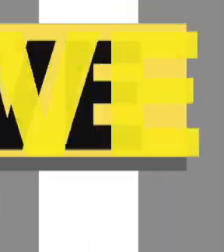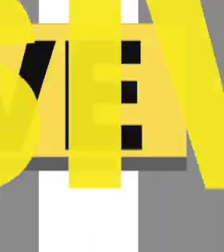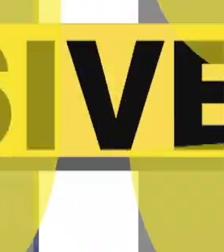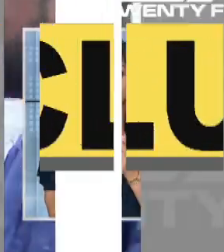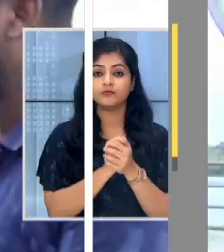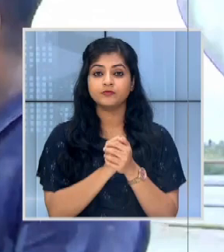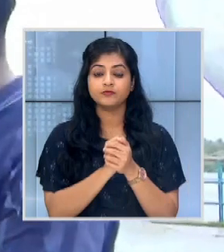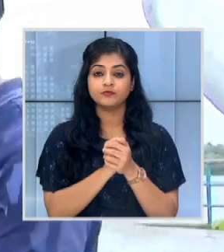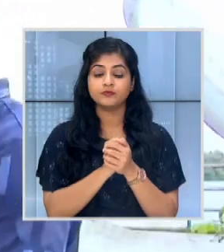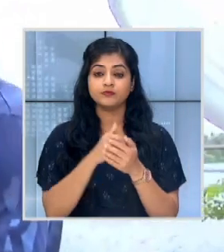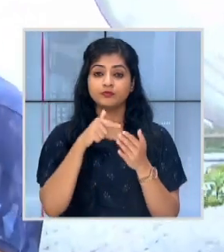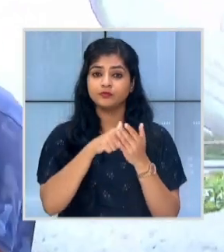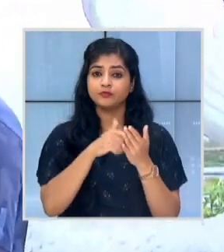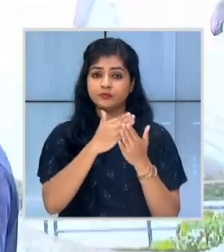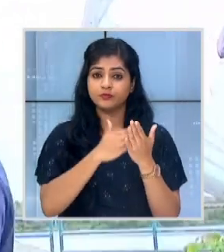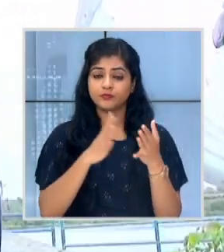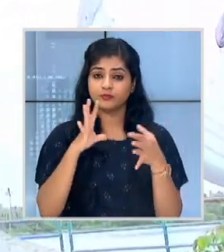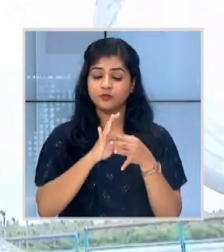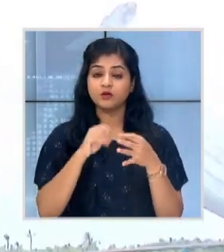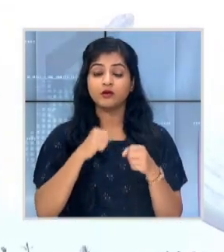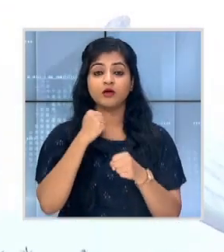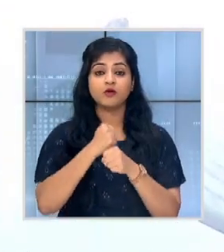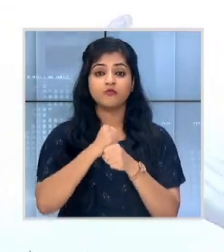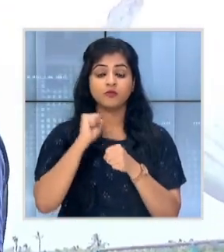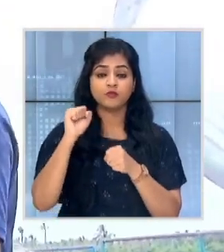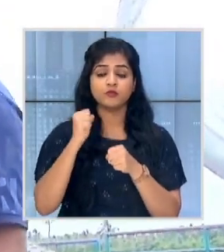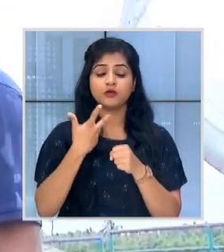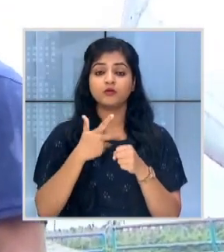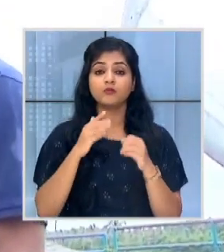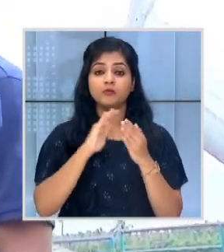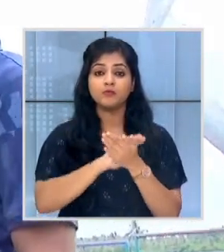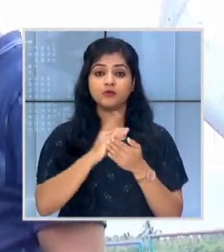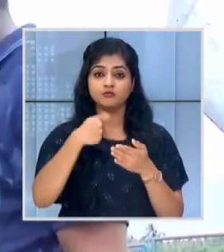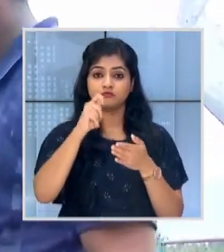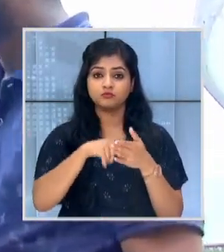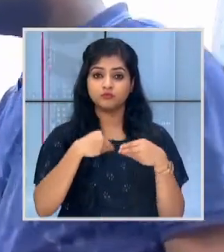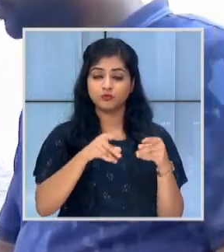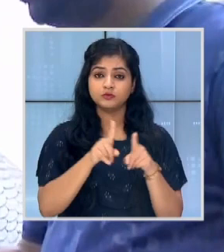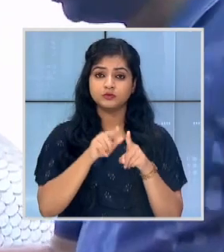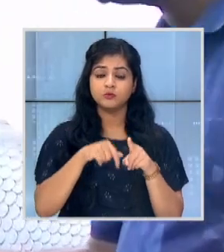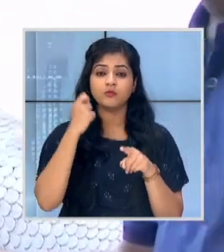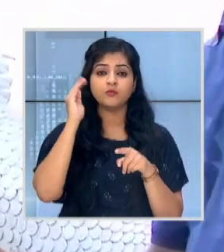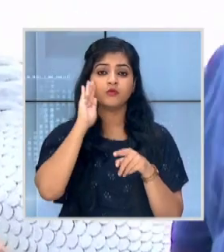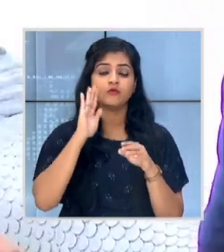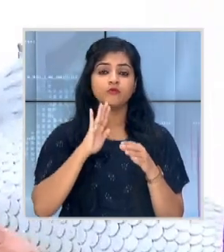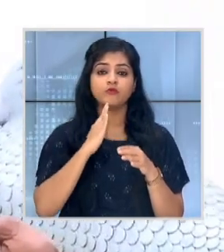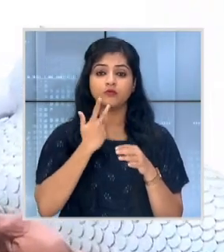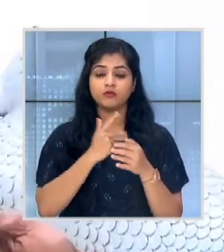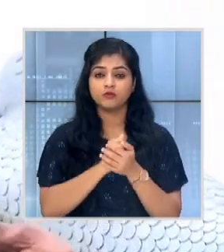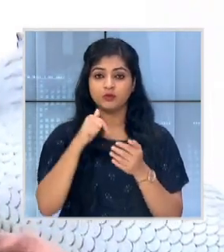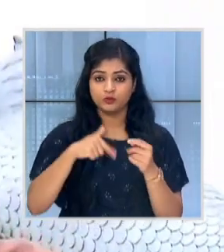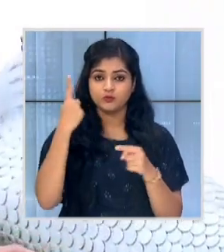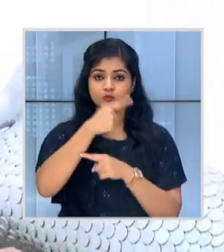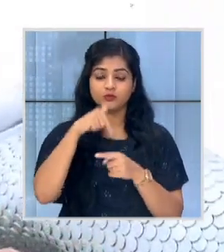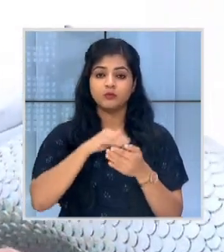ബന്ധപ്പെട്ട്, ഇതുമായി ബന്ധപ്പെട്ട് സർക്കാർ ഏജൻസികളെ അല്ലെങ്കിൽ ഇതുമായി ബന്ധപ്പെട്ട് ഈ ജപ്തിയുടെ കാര്യമൊക്കെ അറിയിച്ചിട്ടുണ്ടായിരുന്നു. ഇല്ല, ഇന്നാണ് ഇതിൻ്റെ ജപ്തിയുടെ നോട്ടീസ് എൻ്റെ വീടിൻ്റെ മുമ്പിൽ വരുന്നത്.